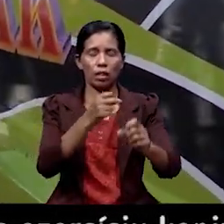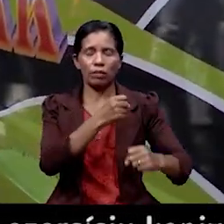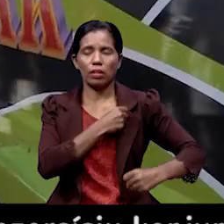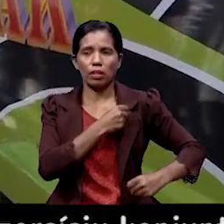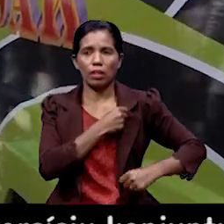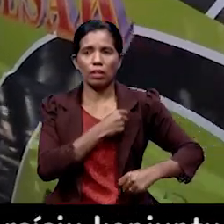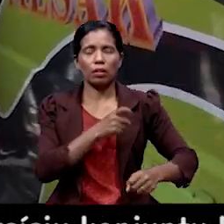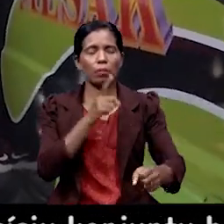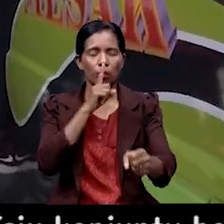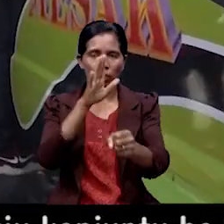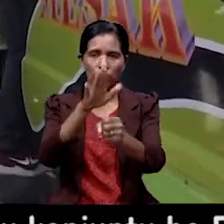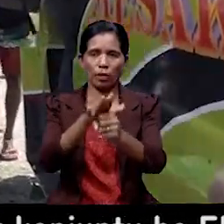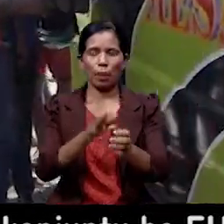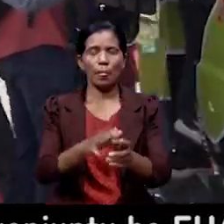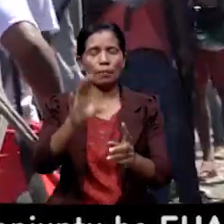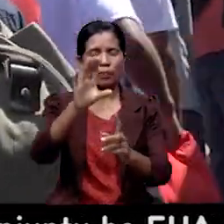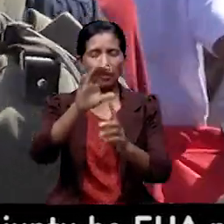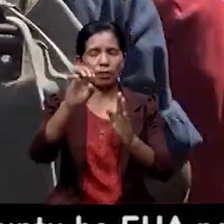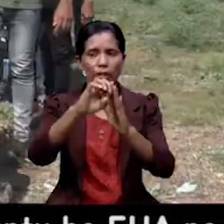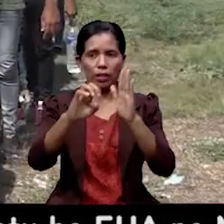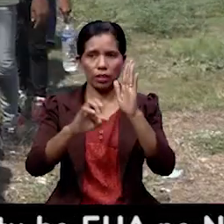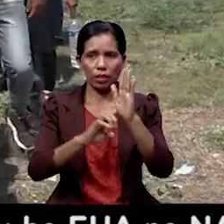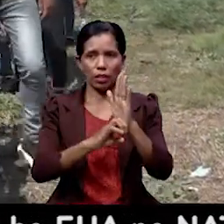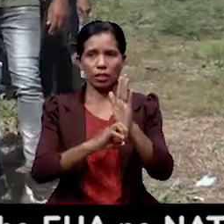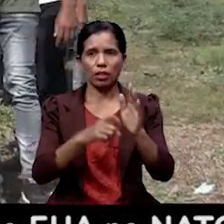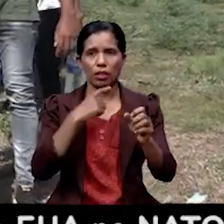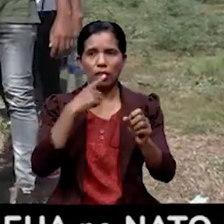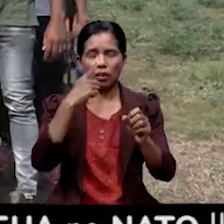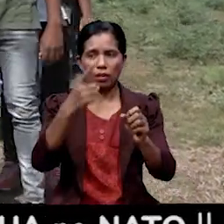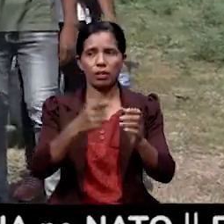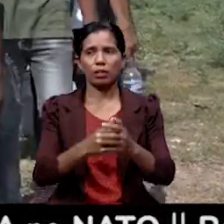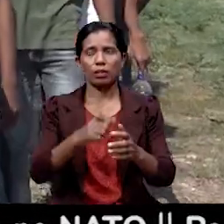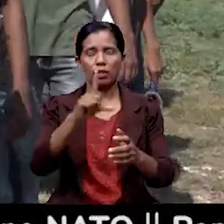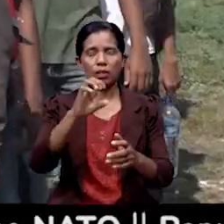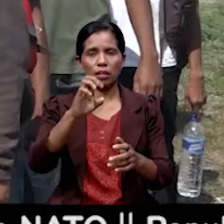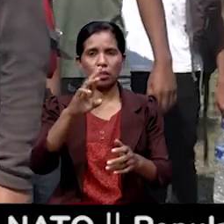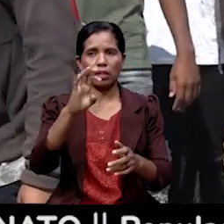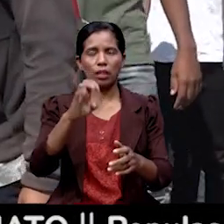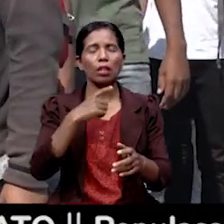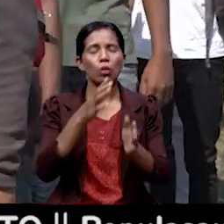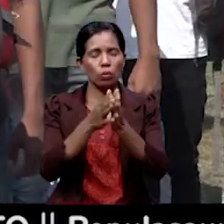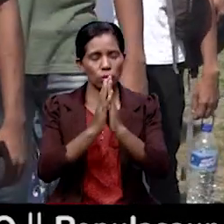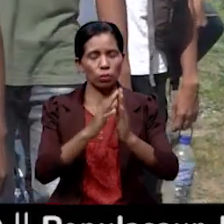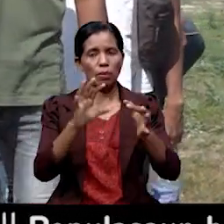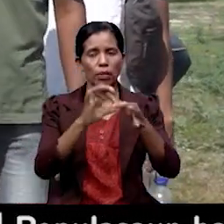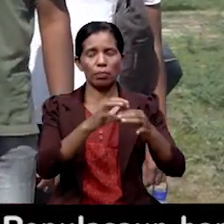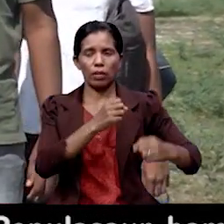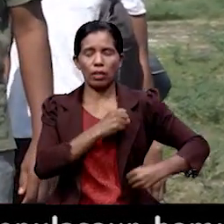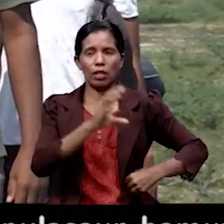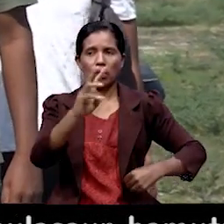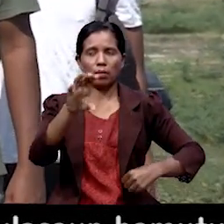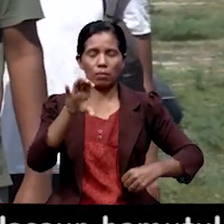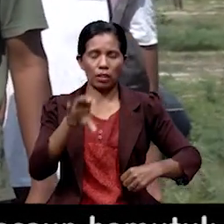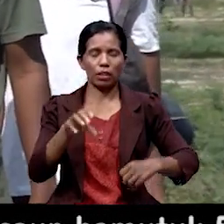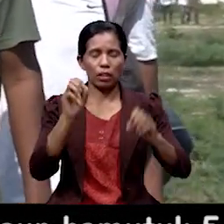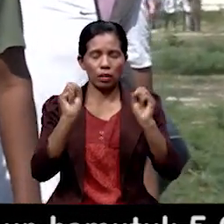halo juramento. Chefe Estado Maior General FIFDTL Tenente General Leranan Timur husu bakadetis atus nen atu loyal ba